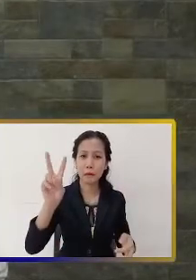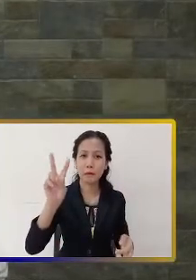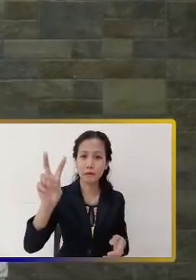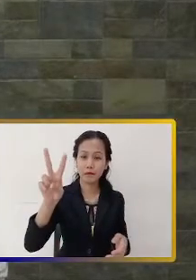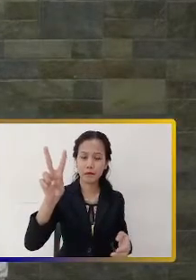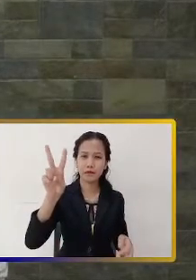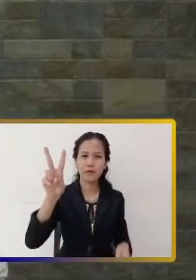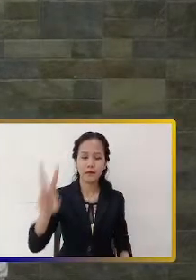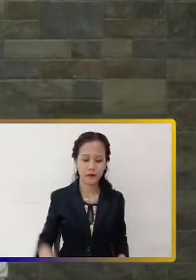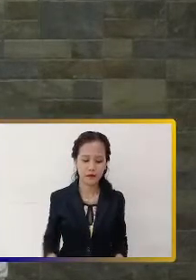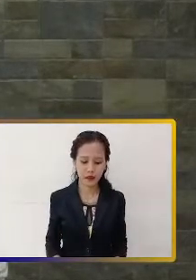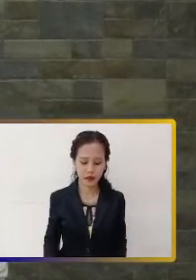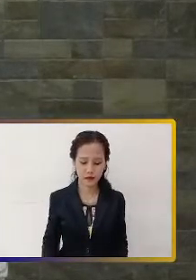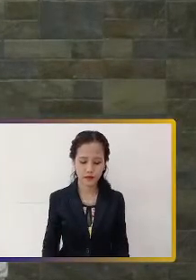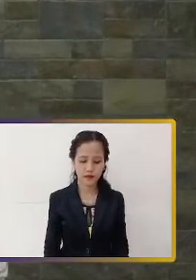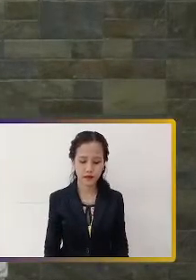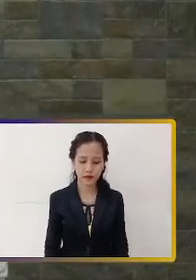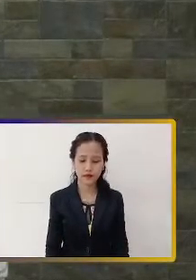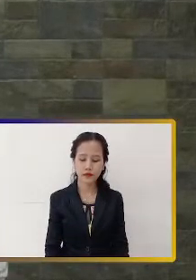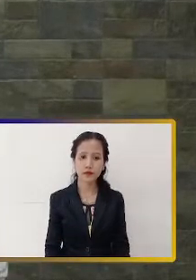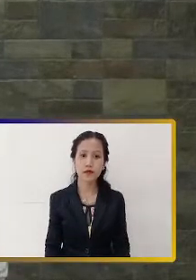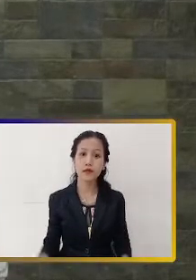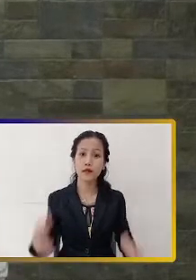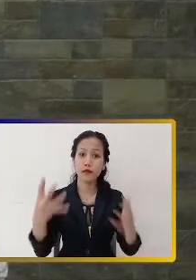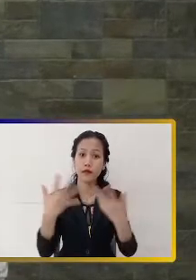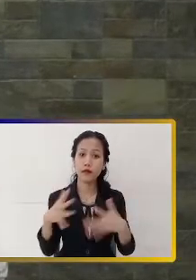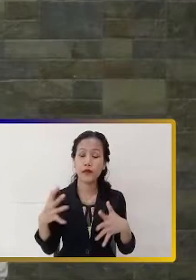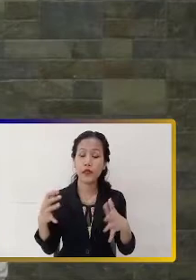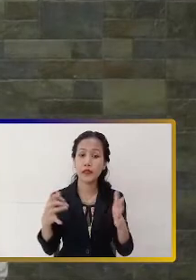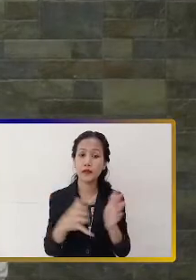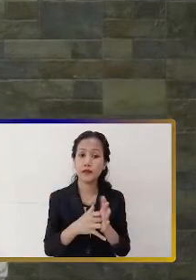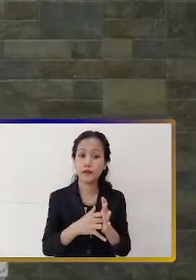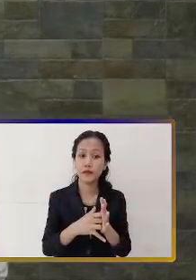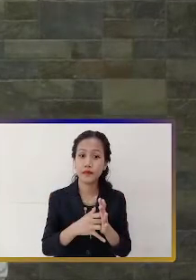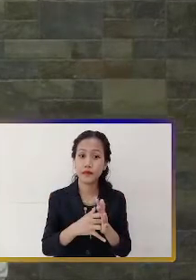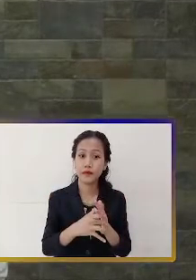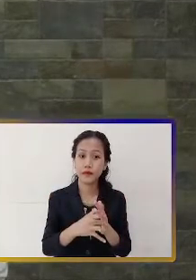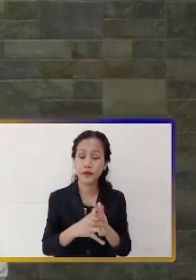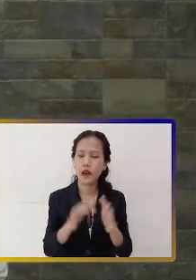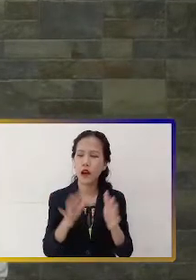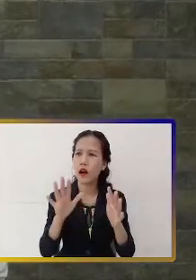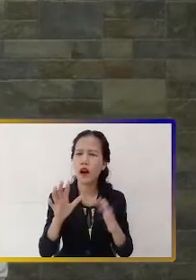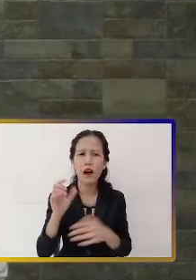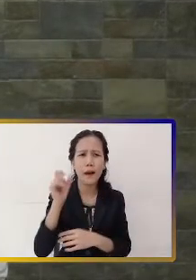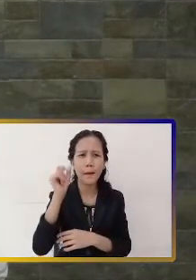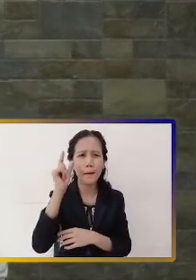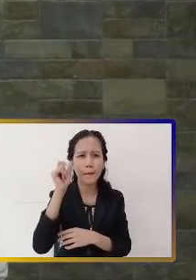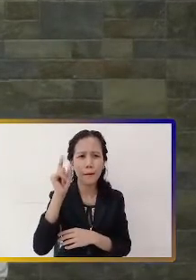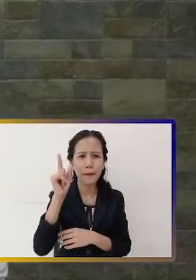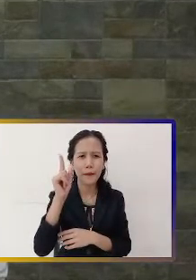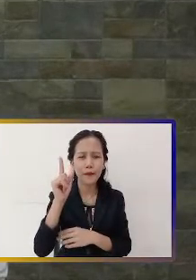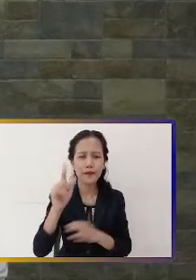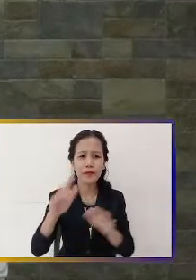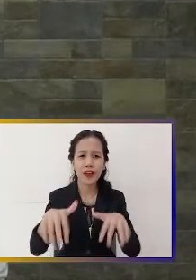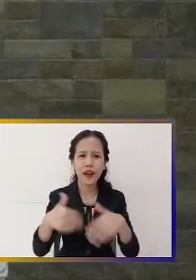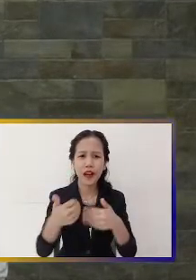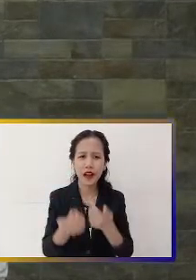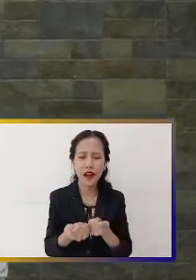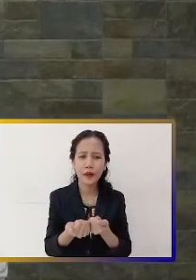12. After na ma-check ng Panginoon, yung... Did you understand kung paano, mga kapatid, tinignan ng